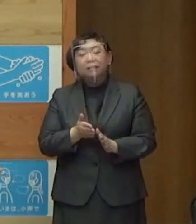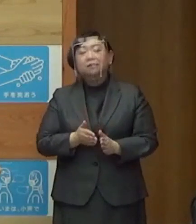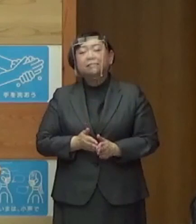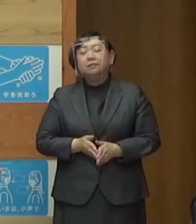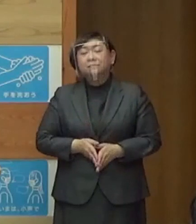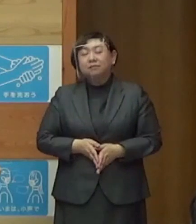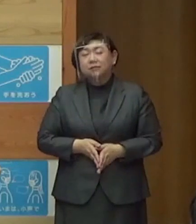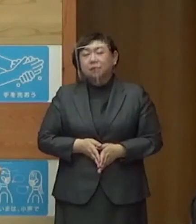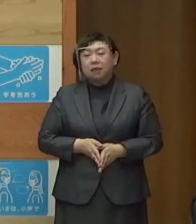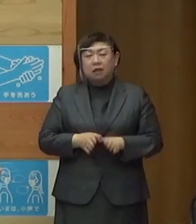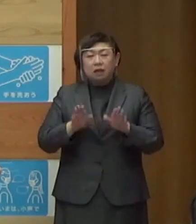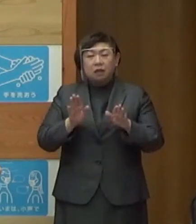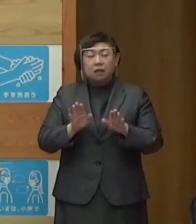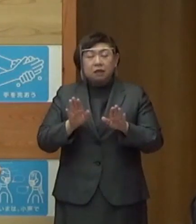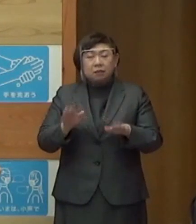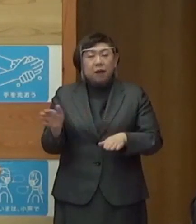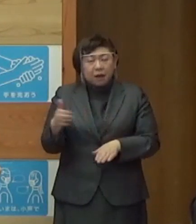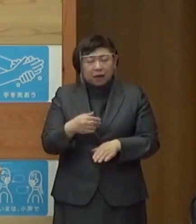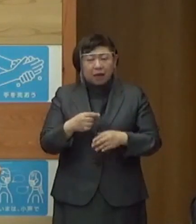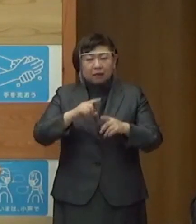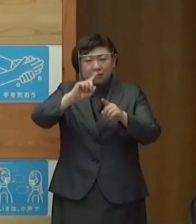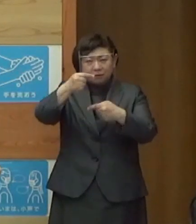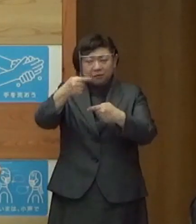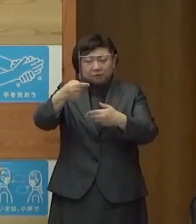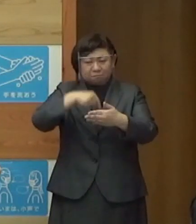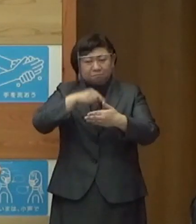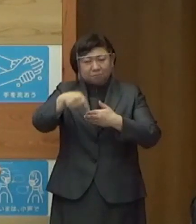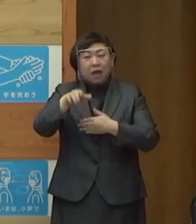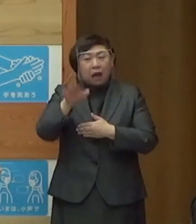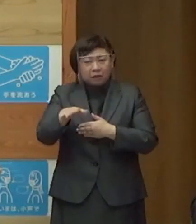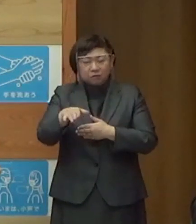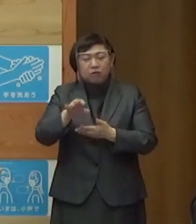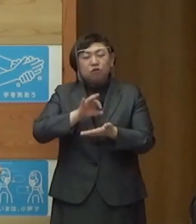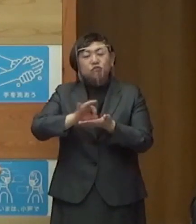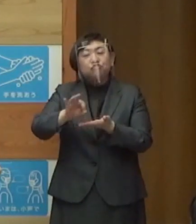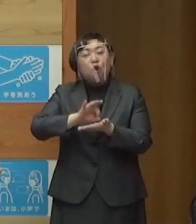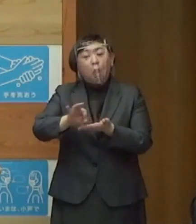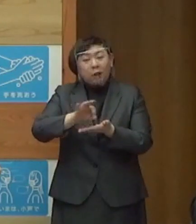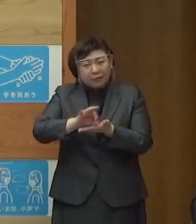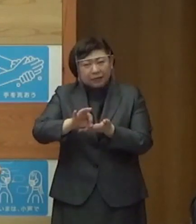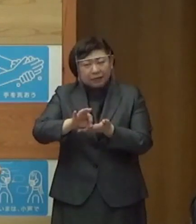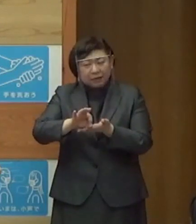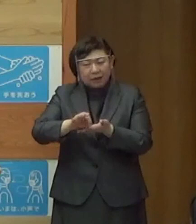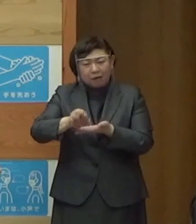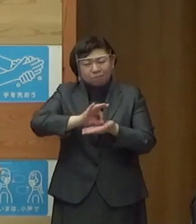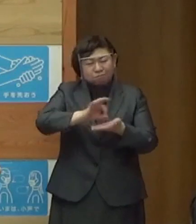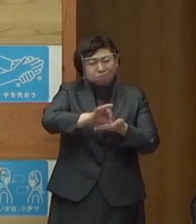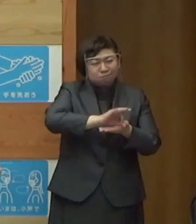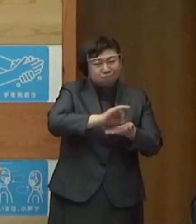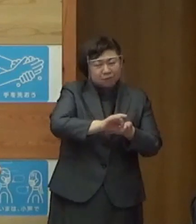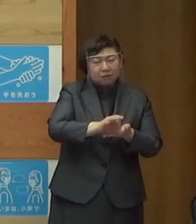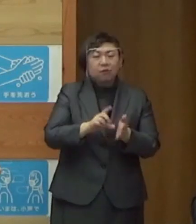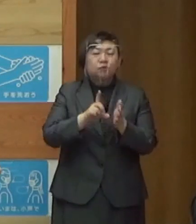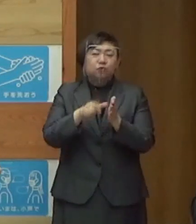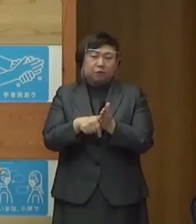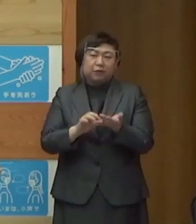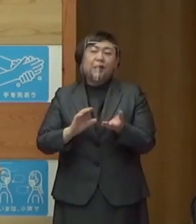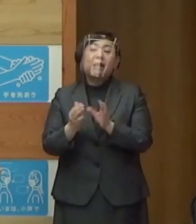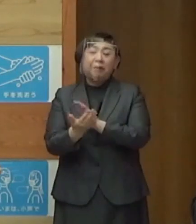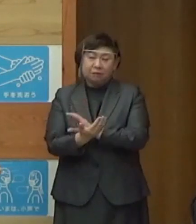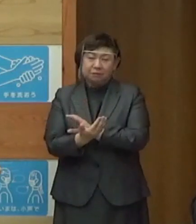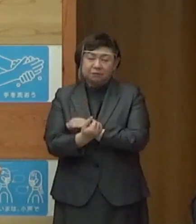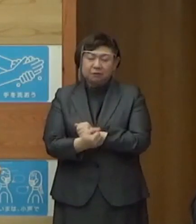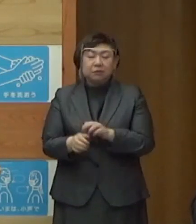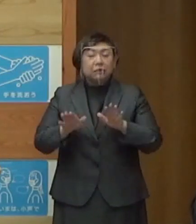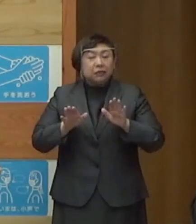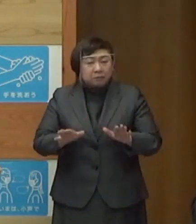ありますが、これから年末年始迎えます。消費が通常であれば盛り上がる状況になります。今